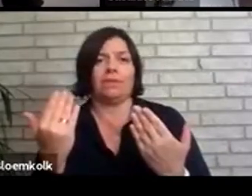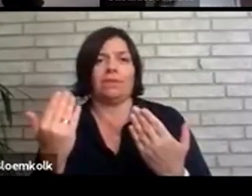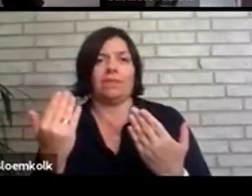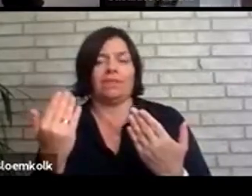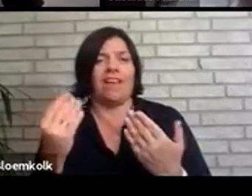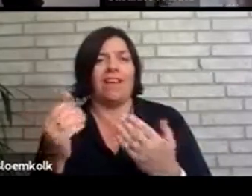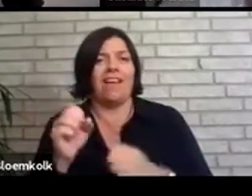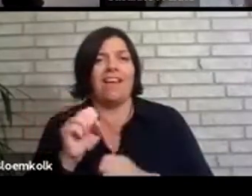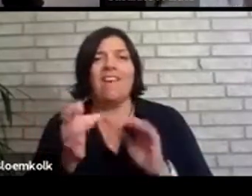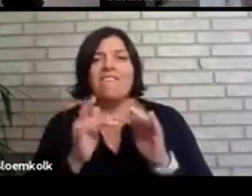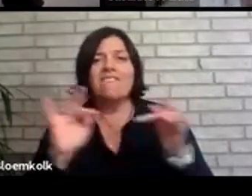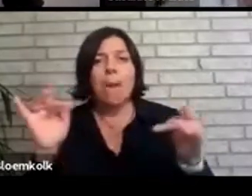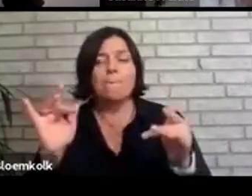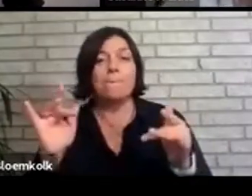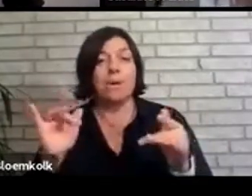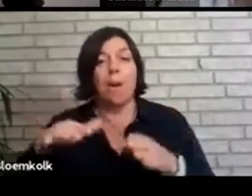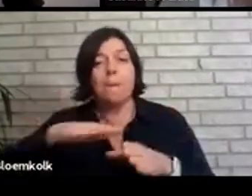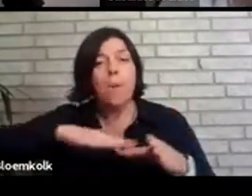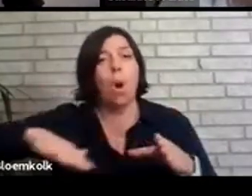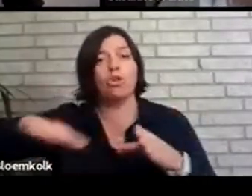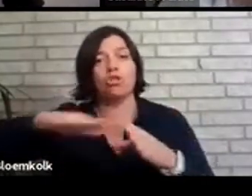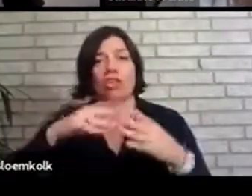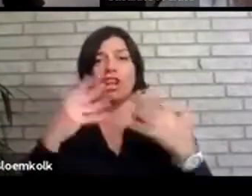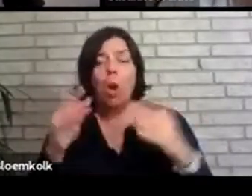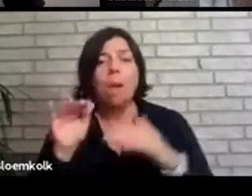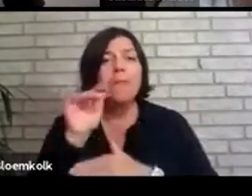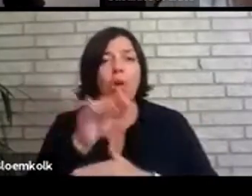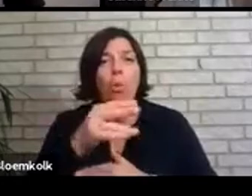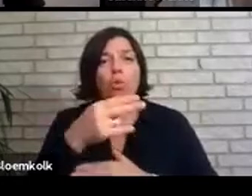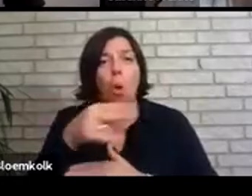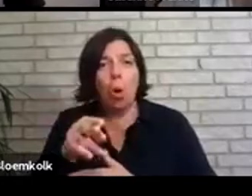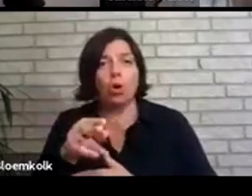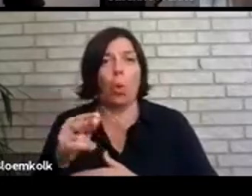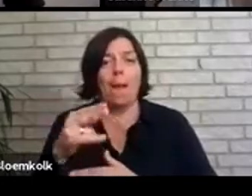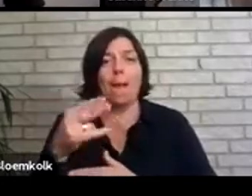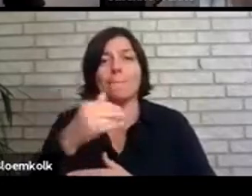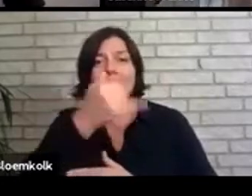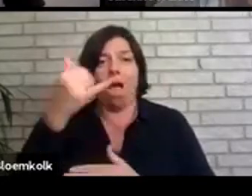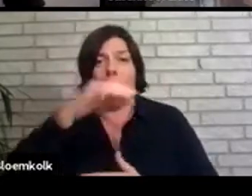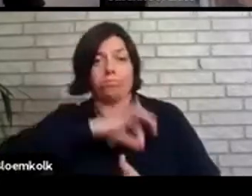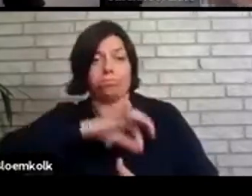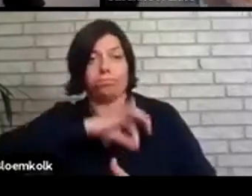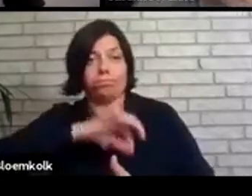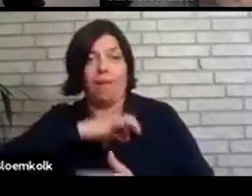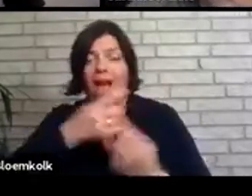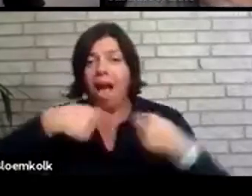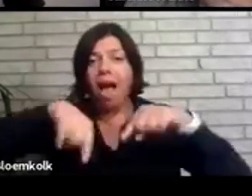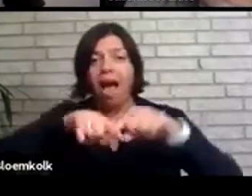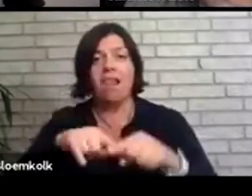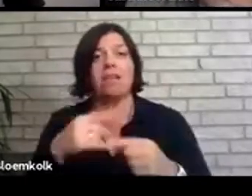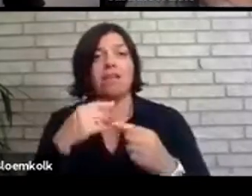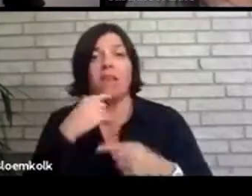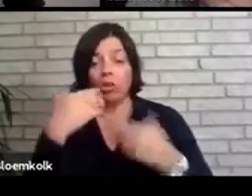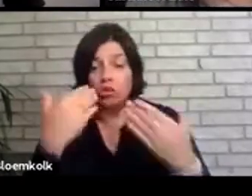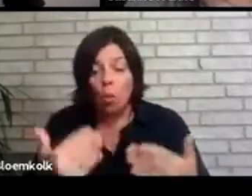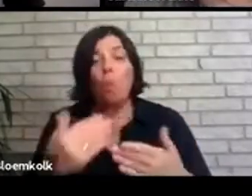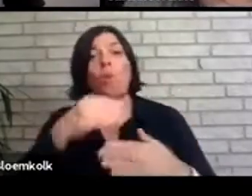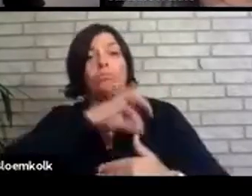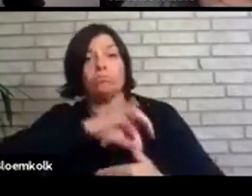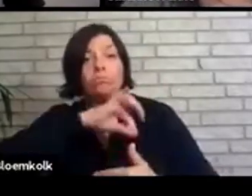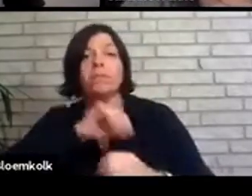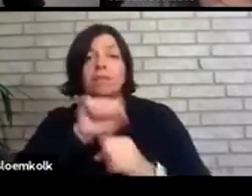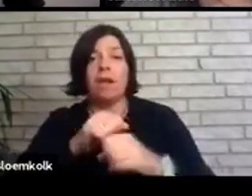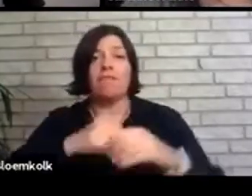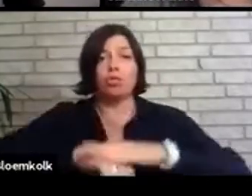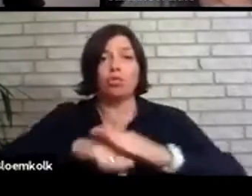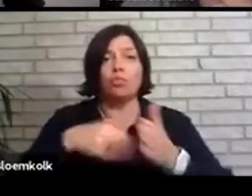die ist ja auch implodiert, hofft also auch, dass der Fußball weitergeht. Und ja, die Fans sind